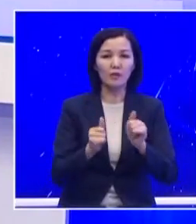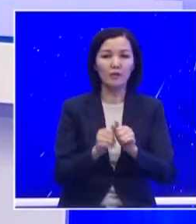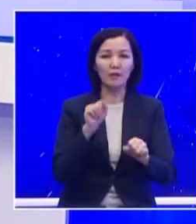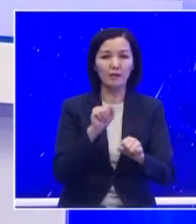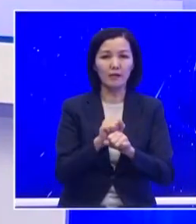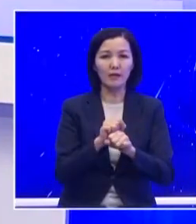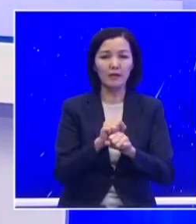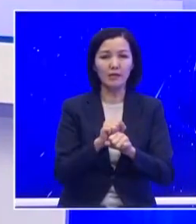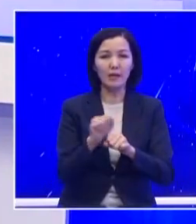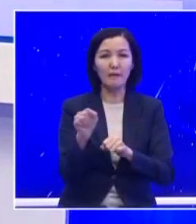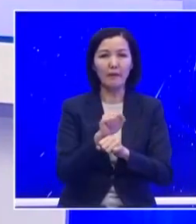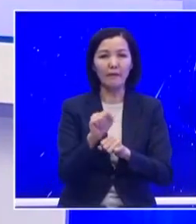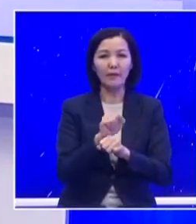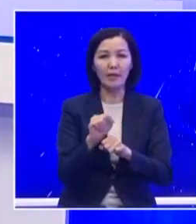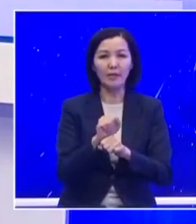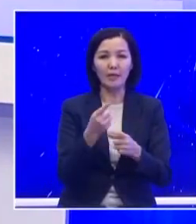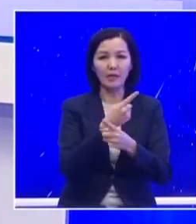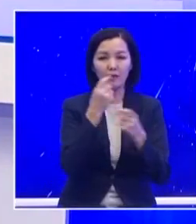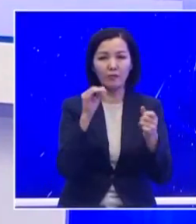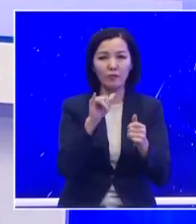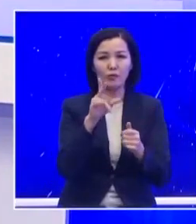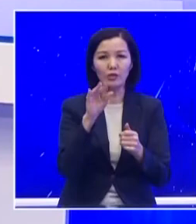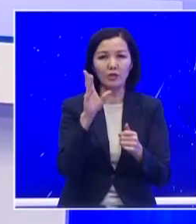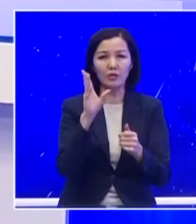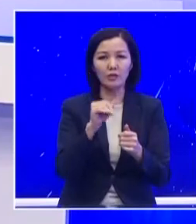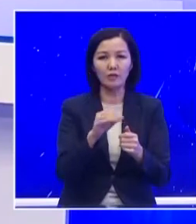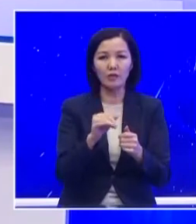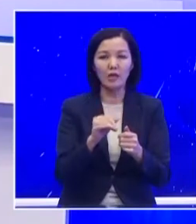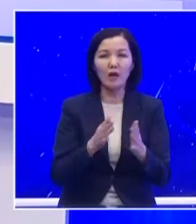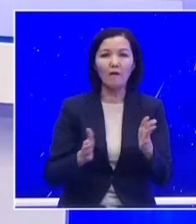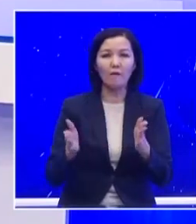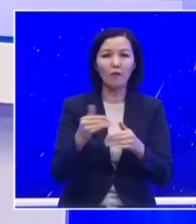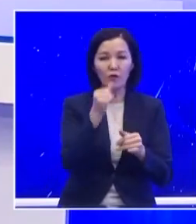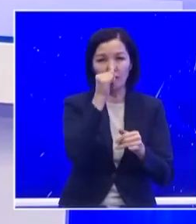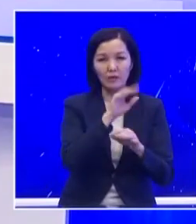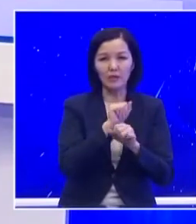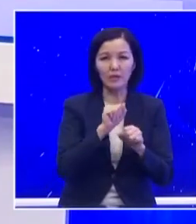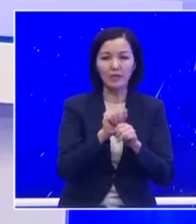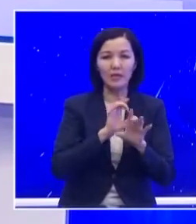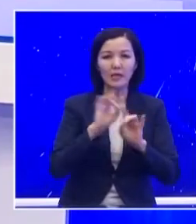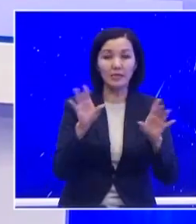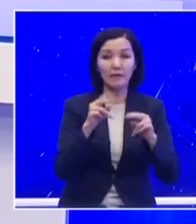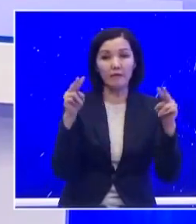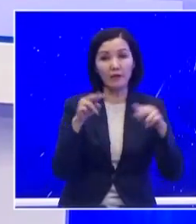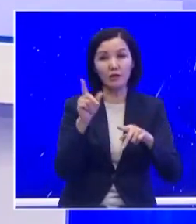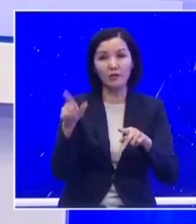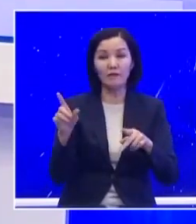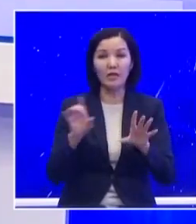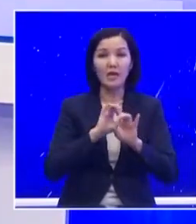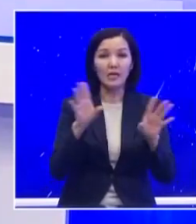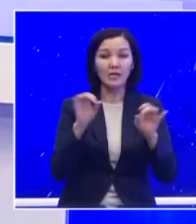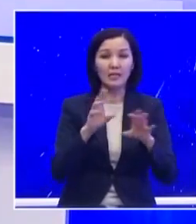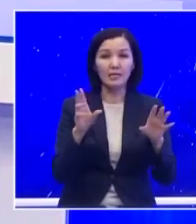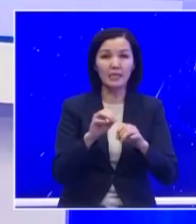застряли автомобилисты, сообщает Устинка Лайф. Фуру развернуло, не проехать никак, рассказывают очевидцы. Как рассказали в